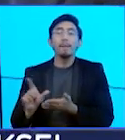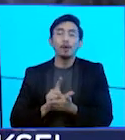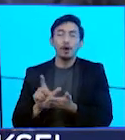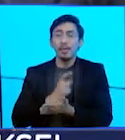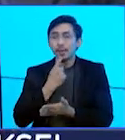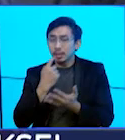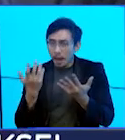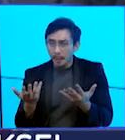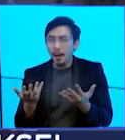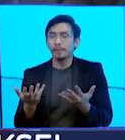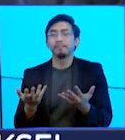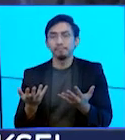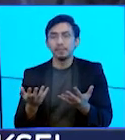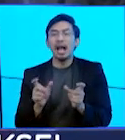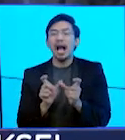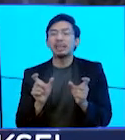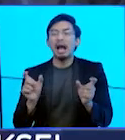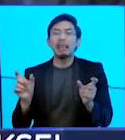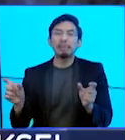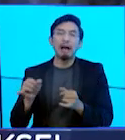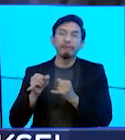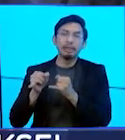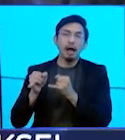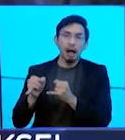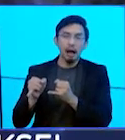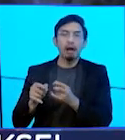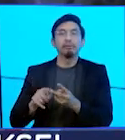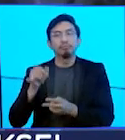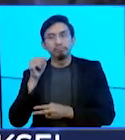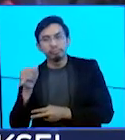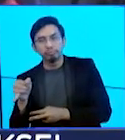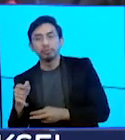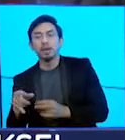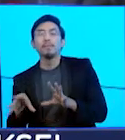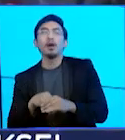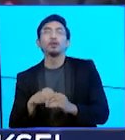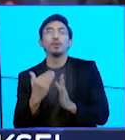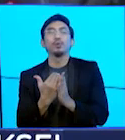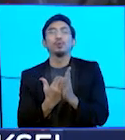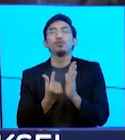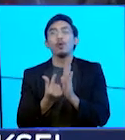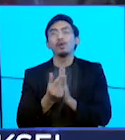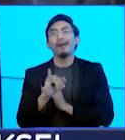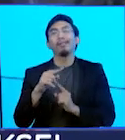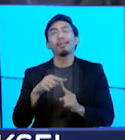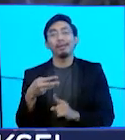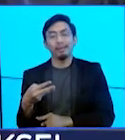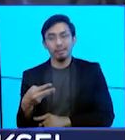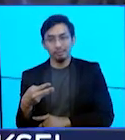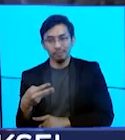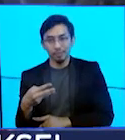lain sebagainya, terutama dilakukan di ranah ITE ya. Ranah disampaikan melalui media sosial, baik itu